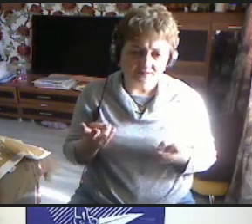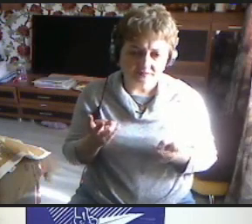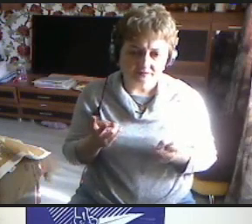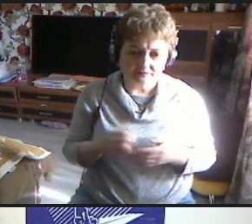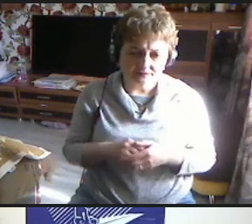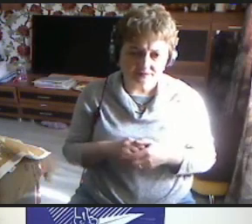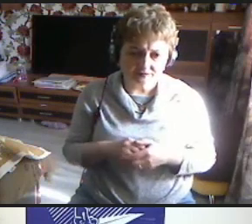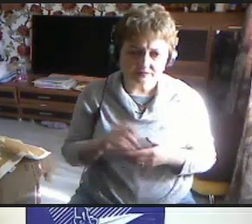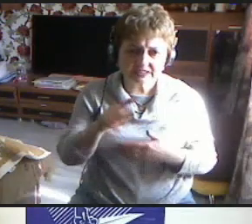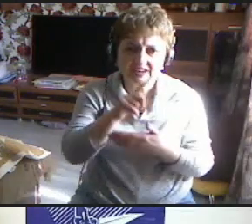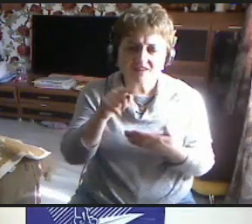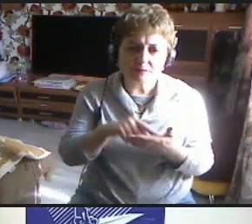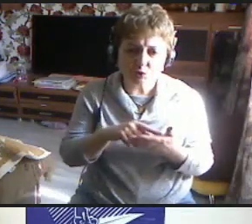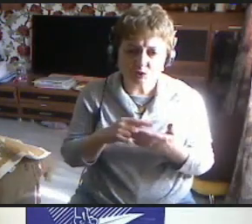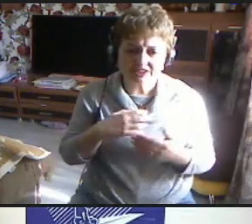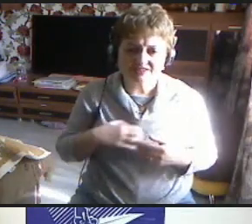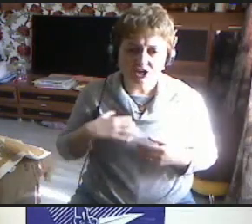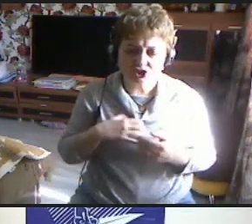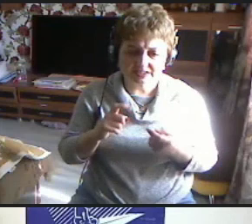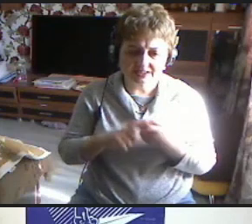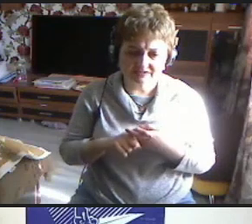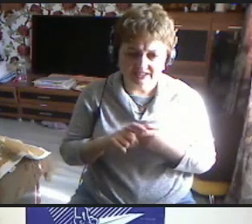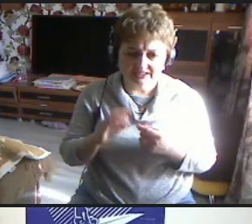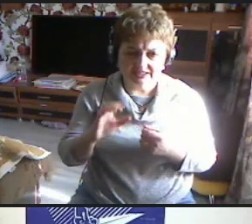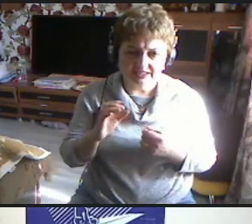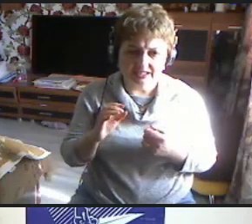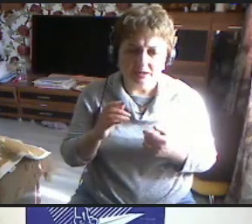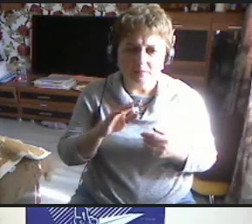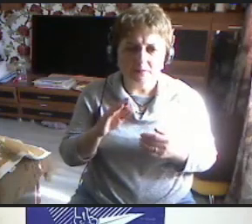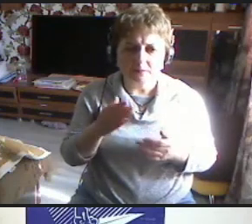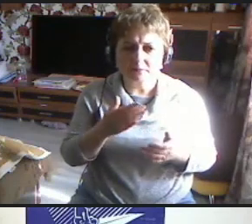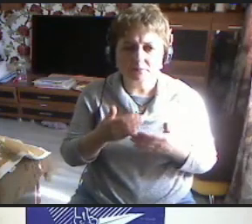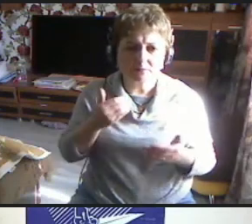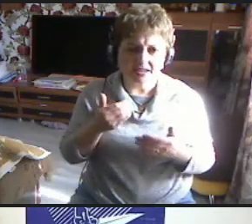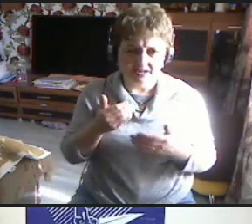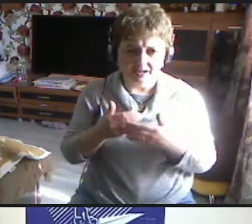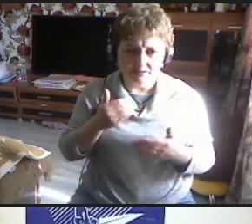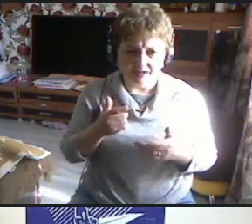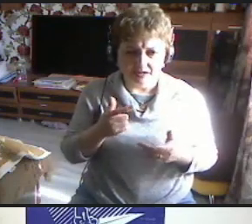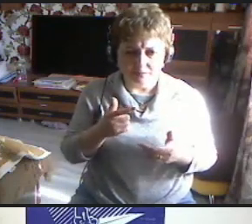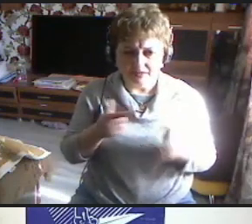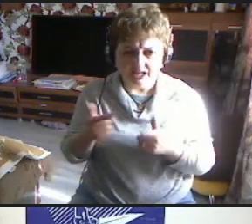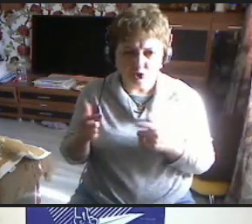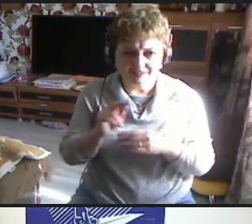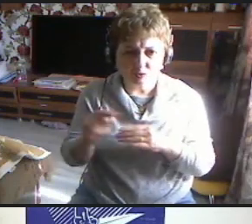вопросы важны, связанные с переподготовкой учителей. То есть реально как бы школы и